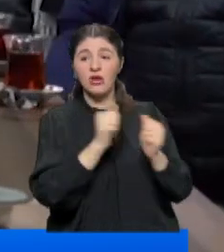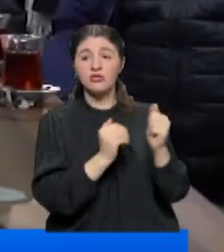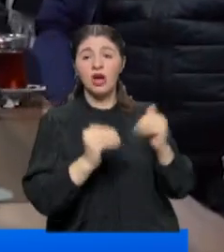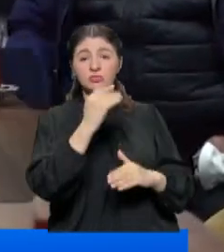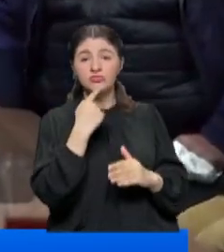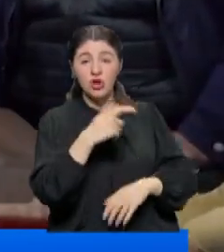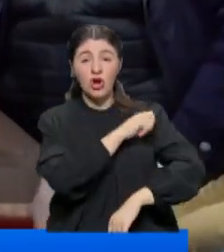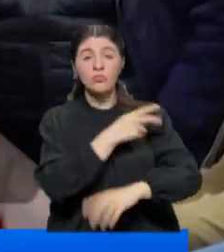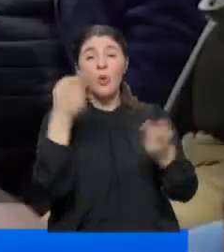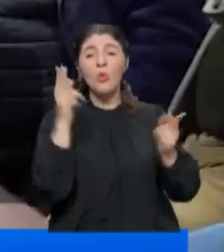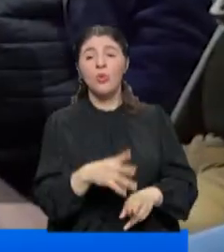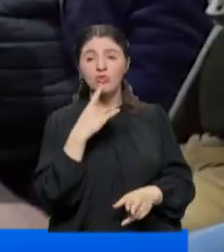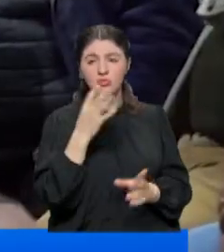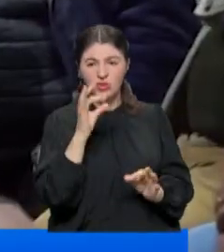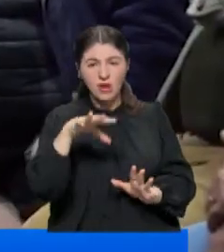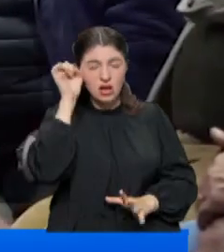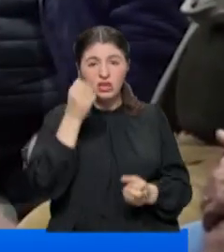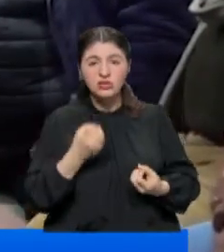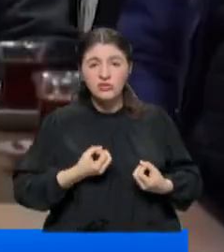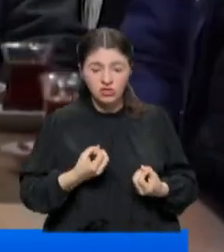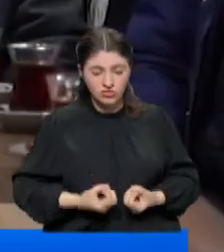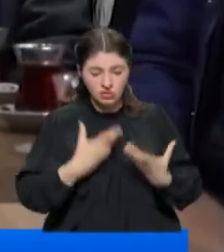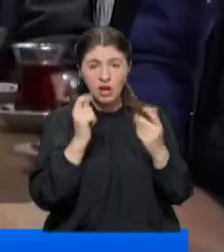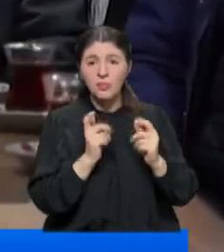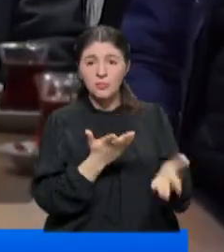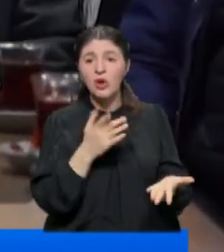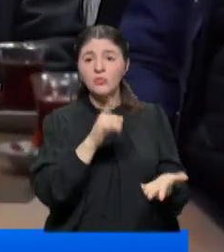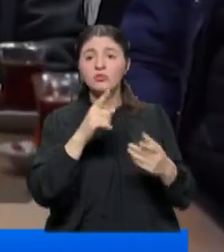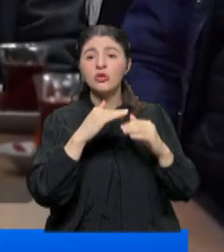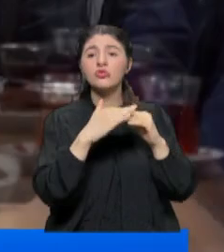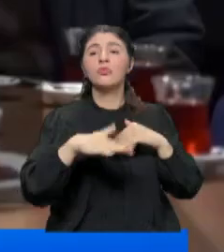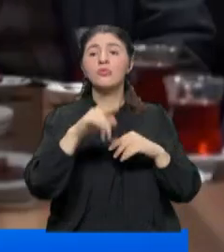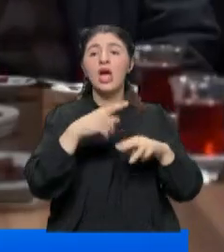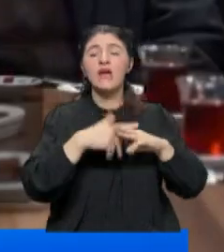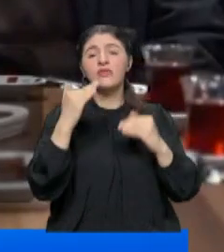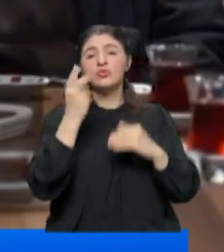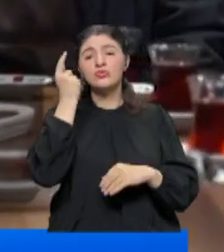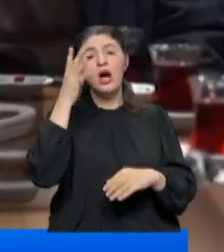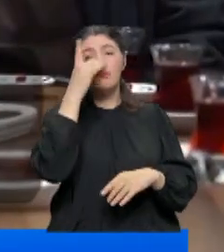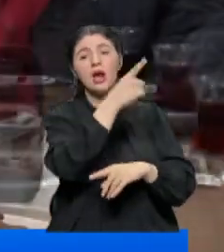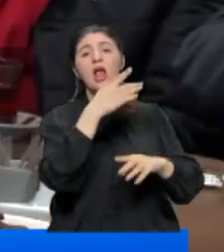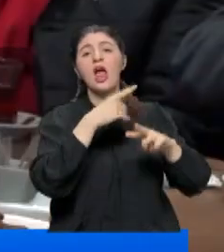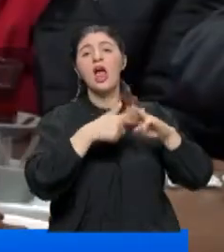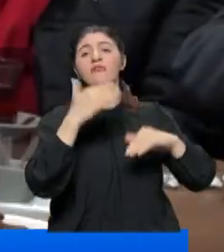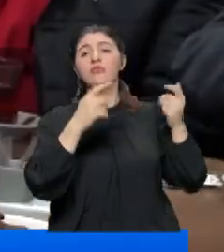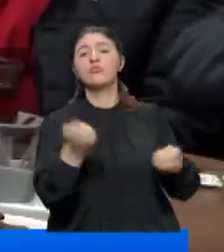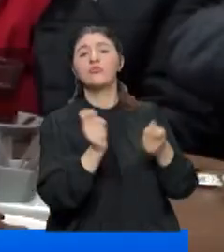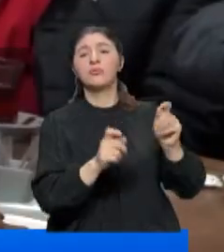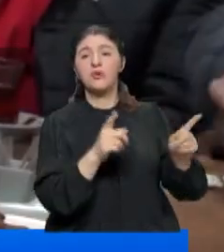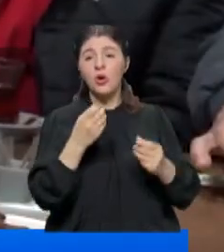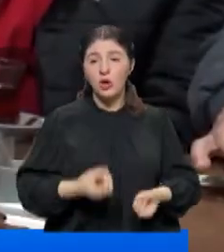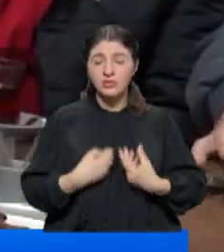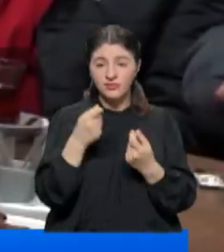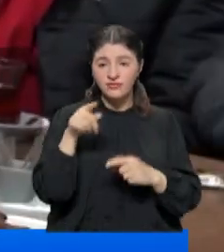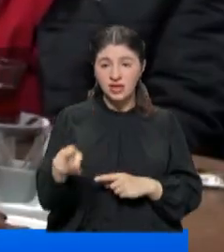diyor. Almanya ölüyor diyor. Böyle bir algı yaratabiliyor. Buradaki enflasyonu millet unutmuş. Amerika'daki enflasyonla uğraşıyor. Üretimdeki